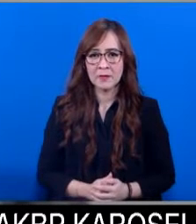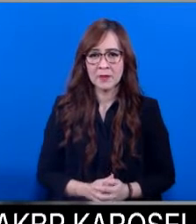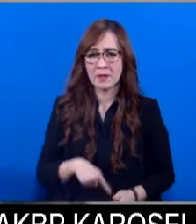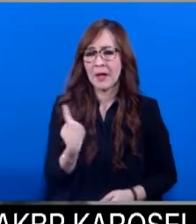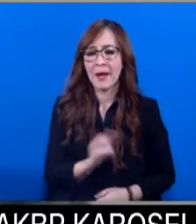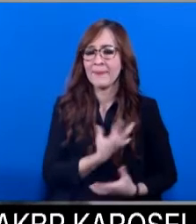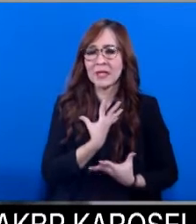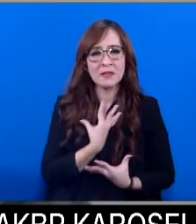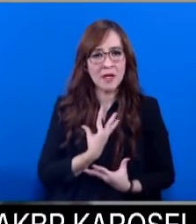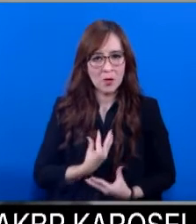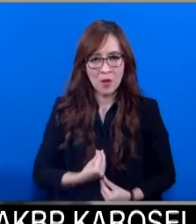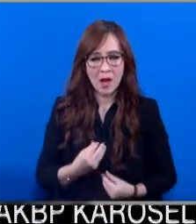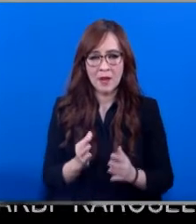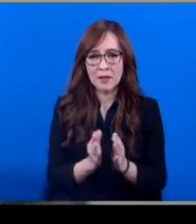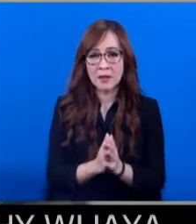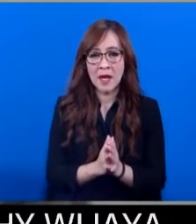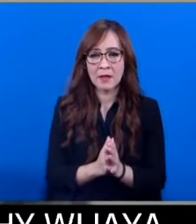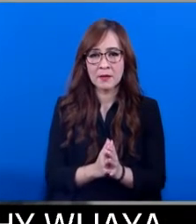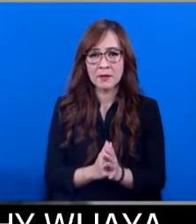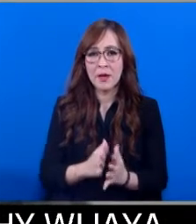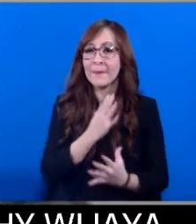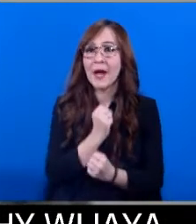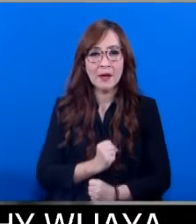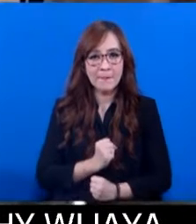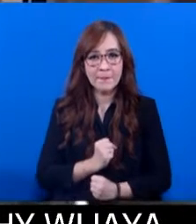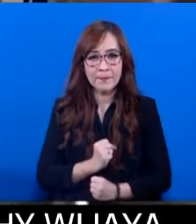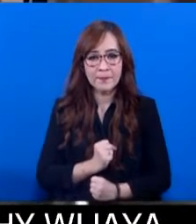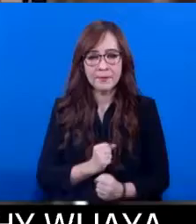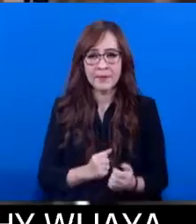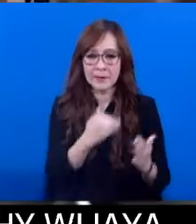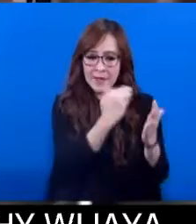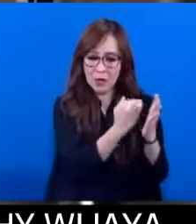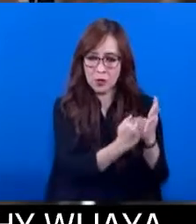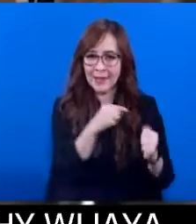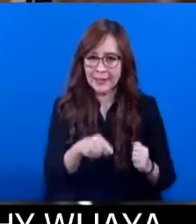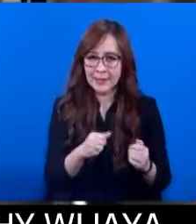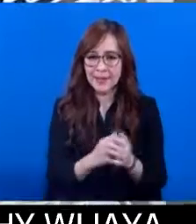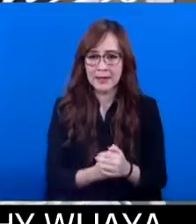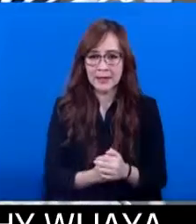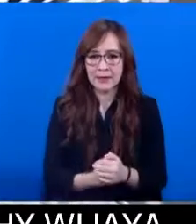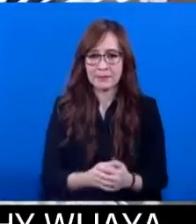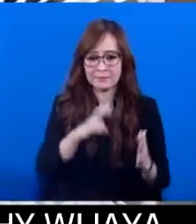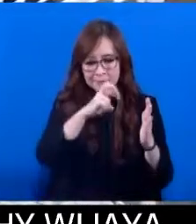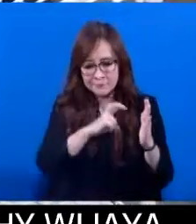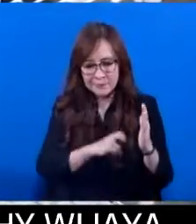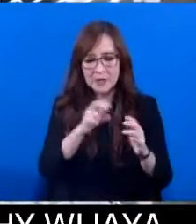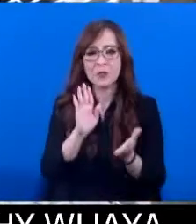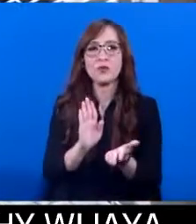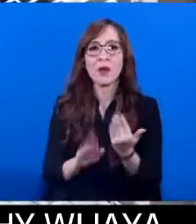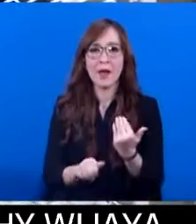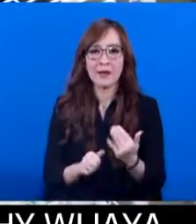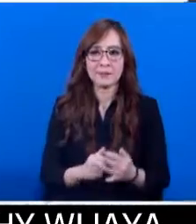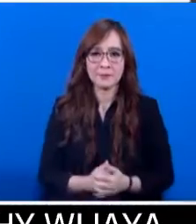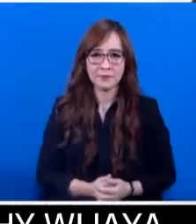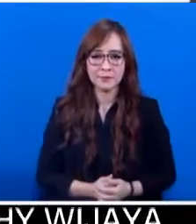sekali dan berharap kebijakan ini akan direview. Sementara itu, KJRI Cape Town terus mengimbau WNI untuk